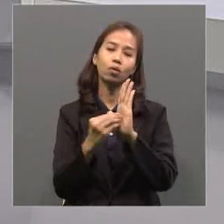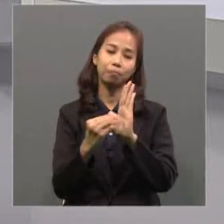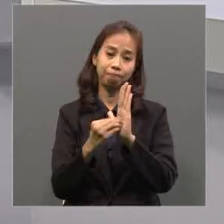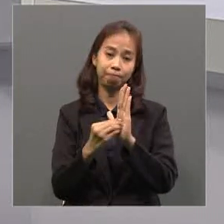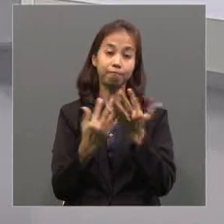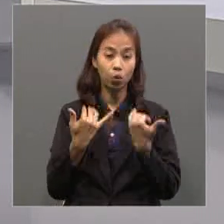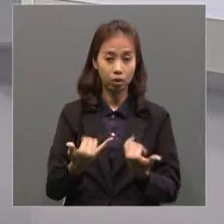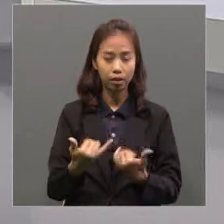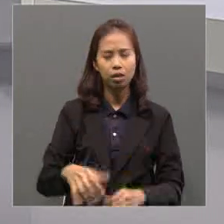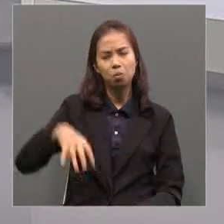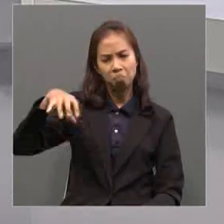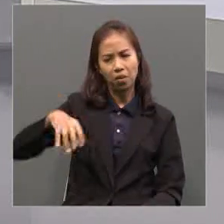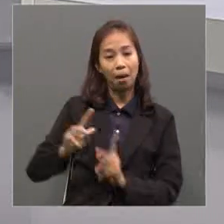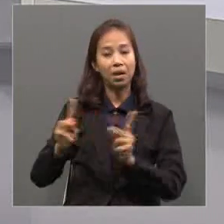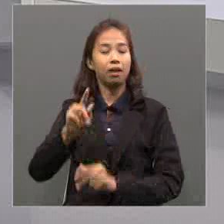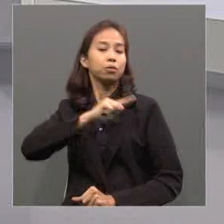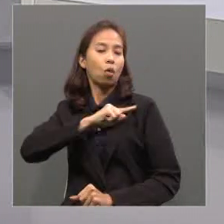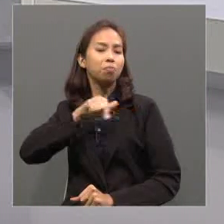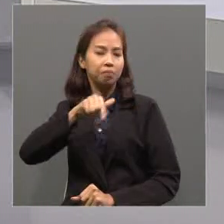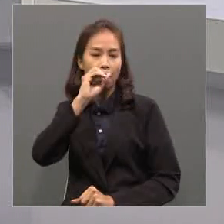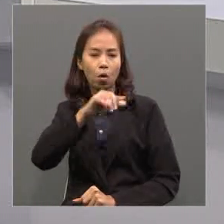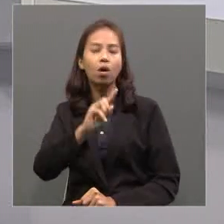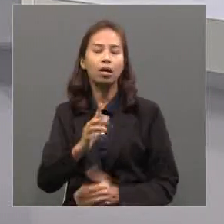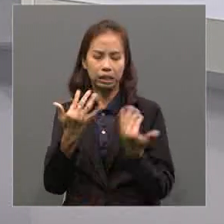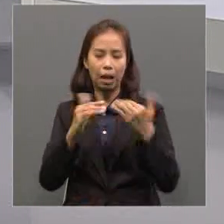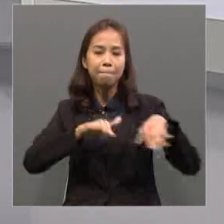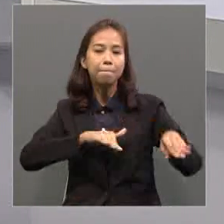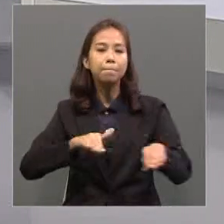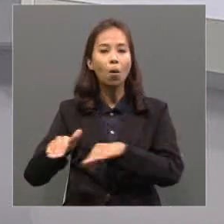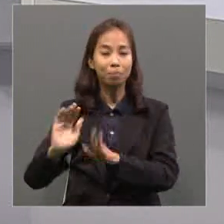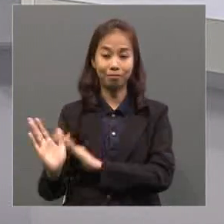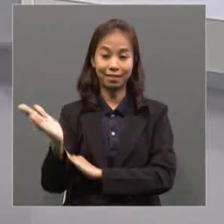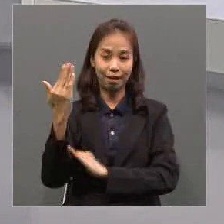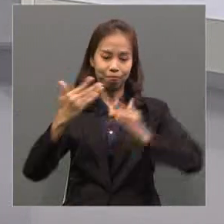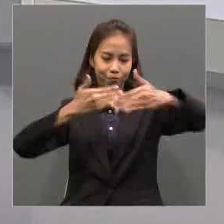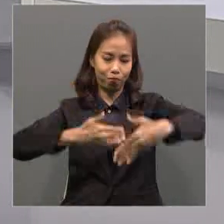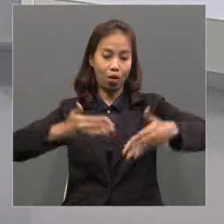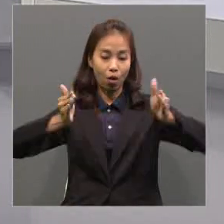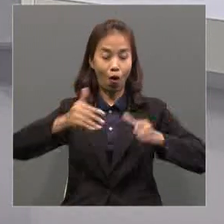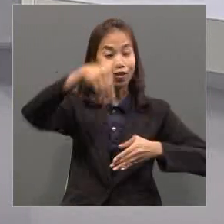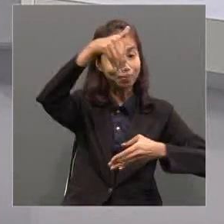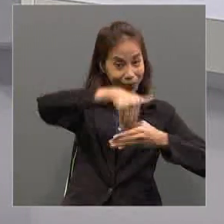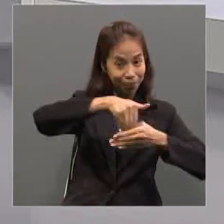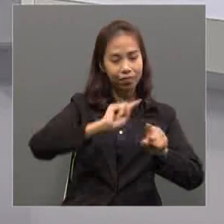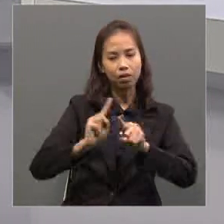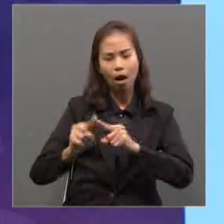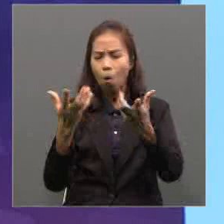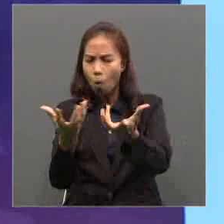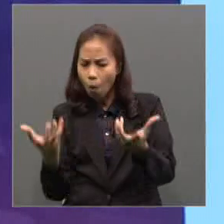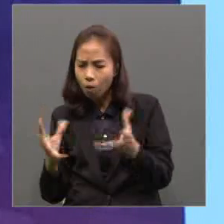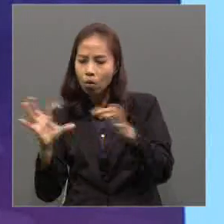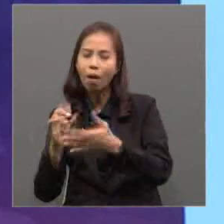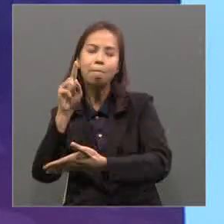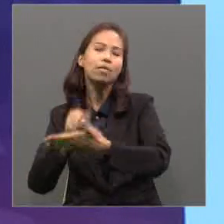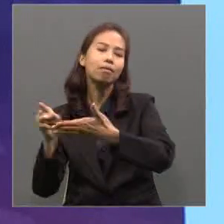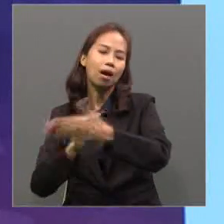ตอนนี้ค่ะทางกกต.บอกว่าพร้อมแล้วเมื่อช่วงเช้าค่ะก็มีการรับมอบหีบบัตรแล้วก็วัสดุอุปกรณ์ที่ใช้ในการเลือกตั้ง